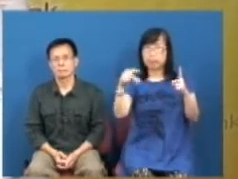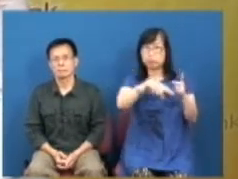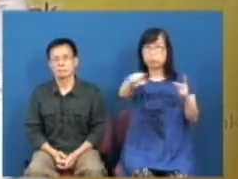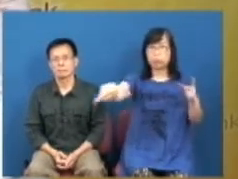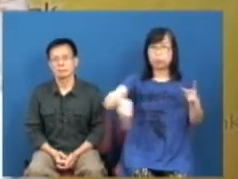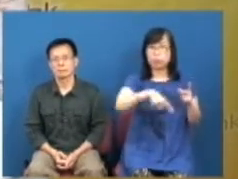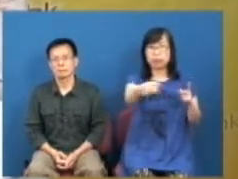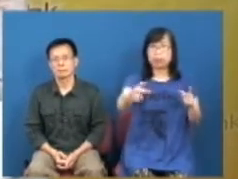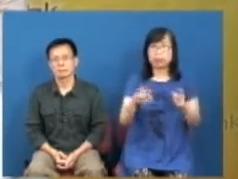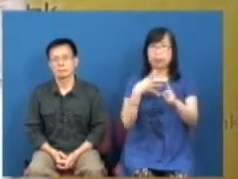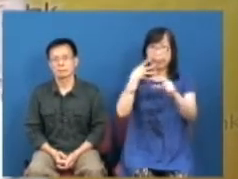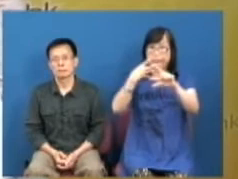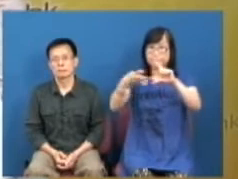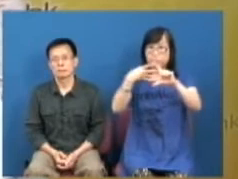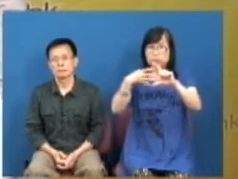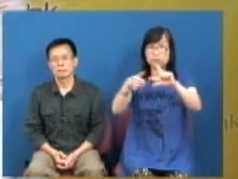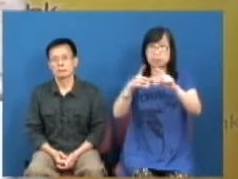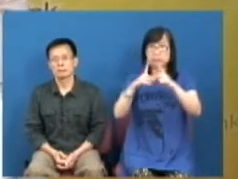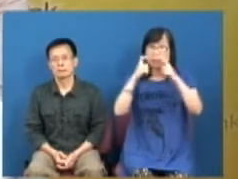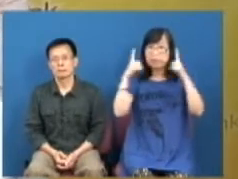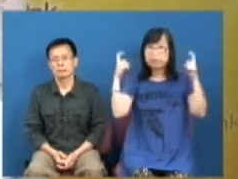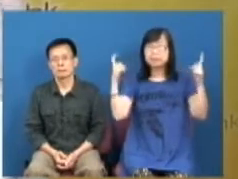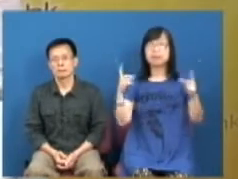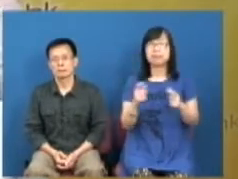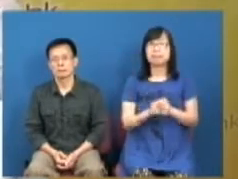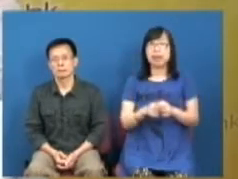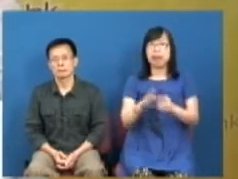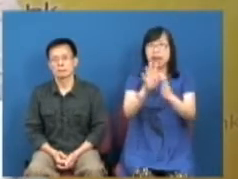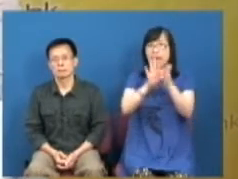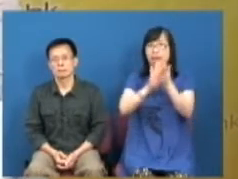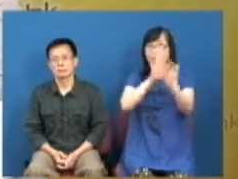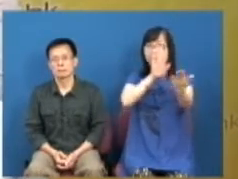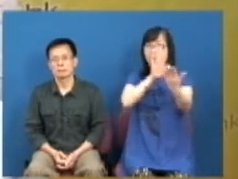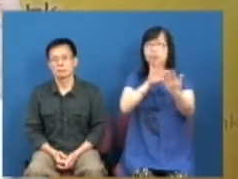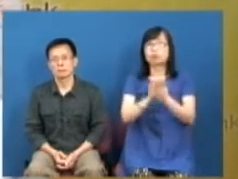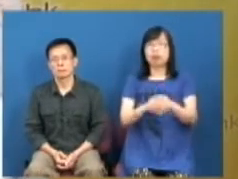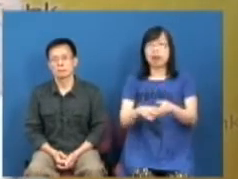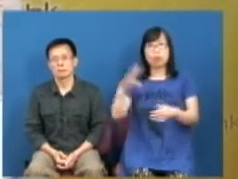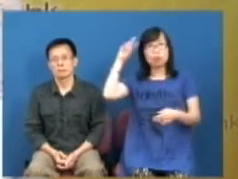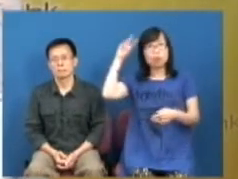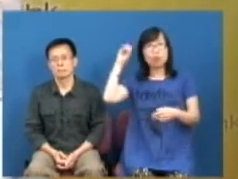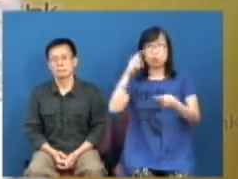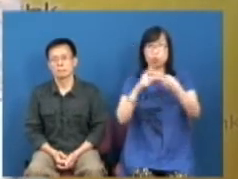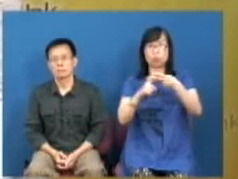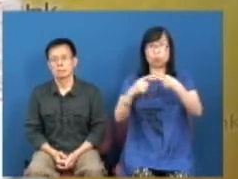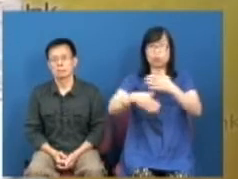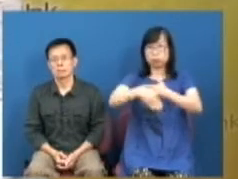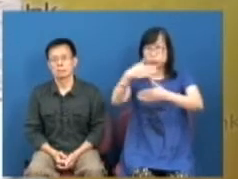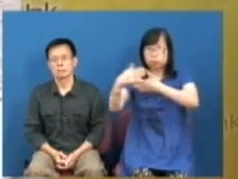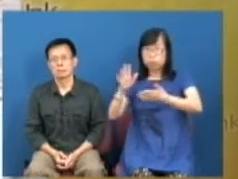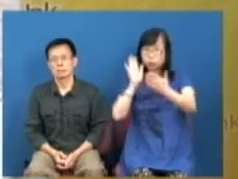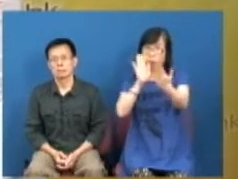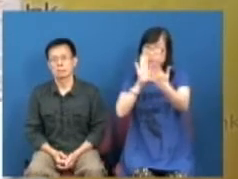喺無線電視城對面，亦都可以係話將軍澳工業村嘅對面。咁呢塊土地咧有幾大咧？